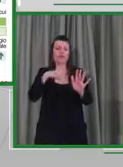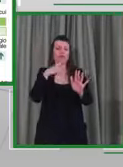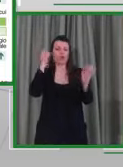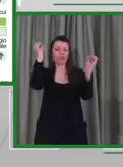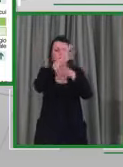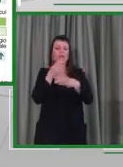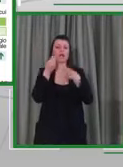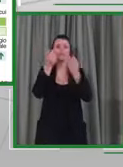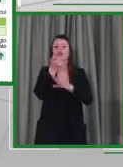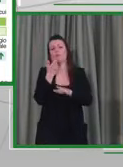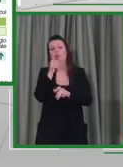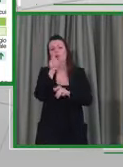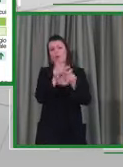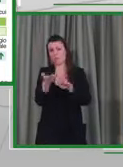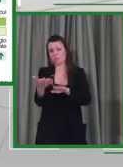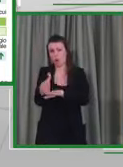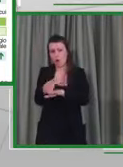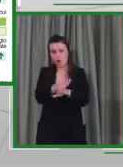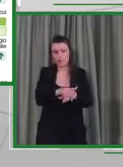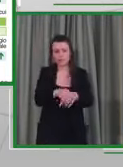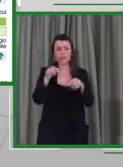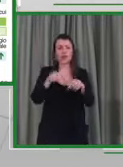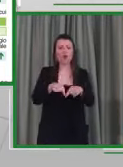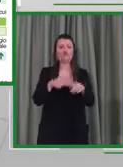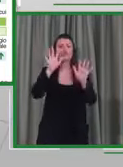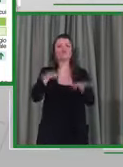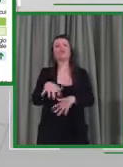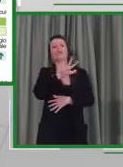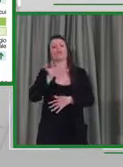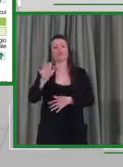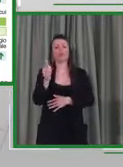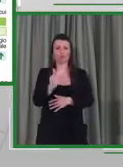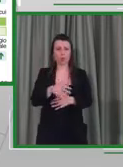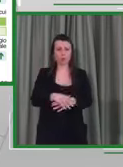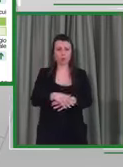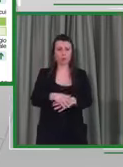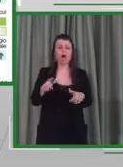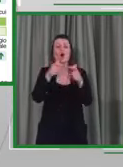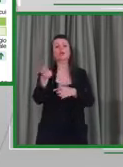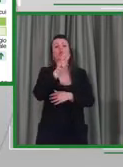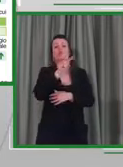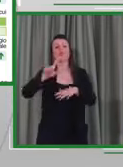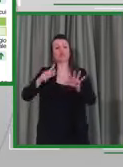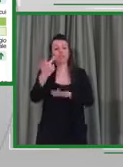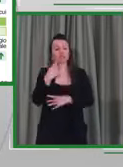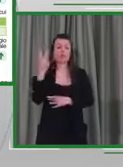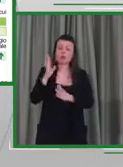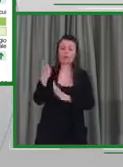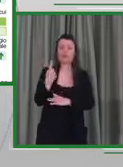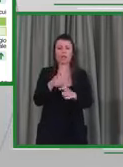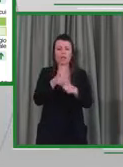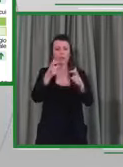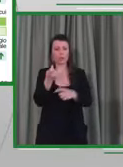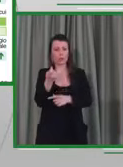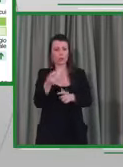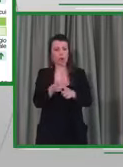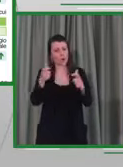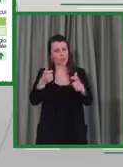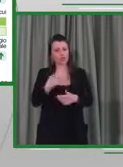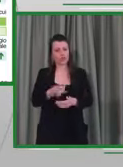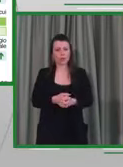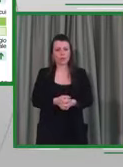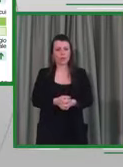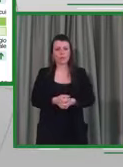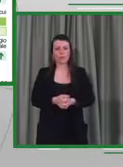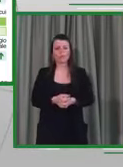più 273 è un po in crescita rispetto a ieri però voglio dire abbiamo il dato di una riduzione del proprio delle delle terapie